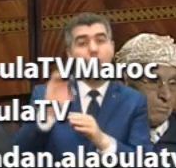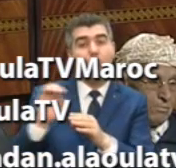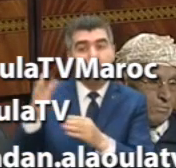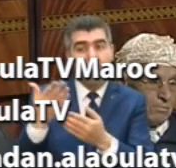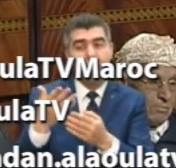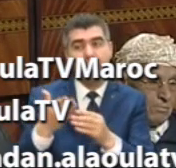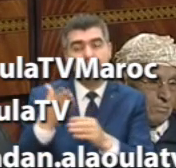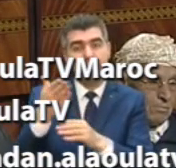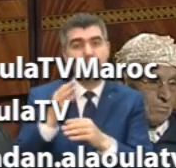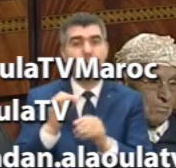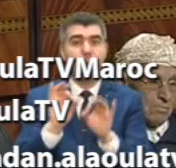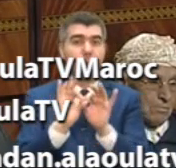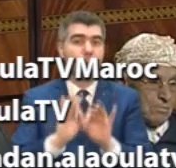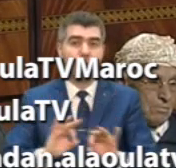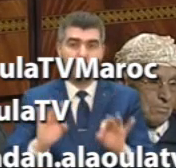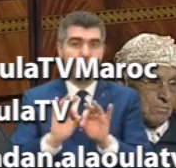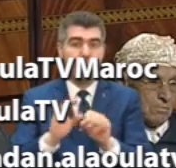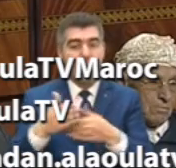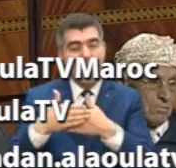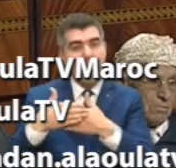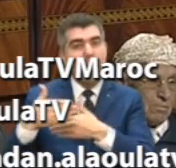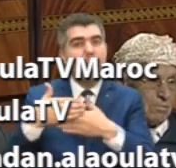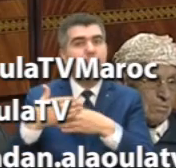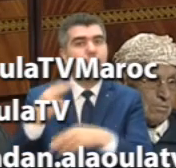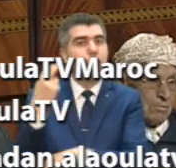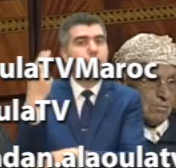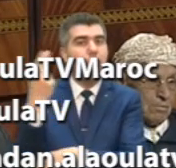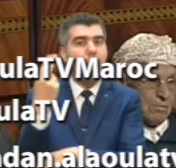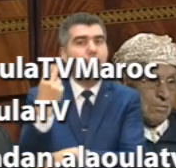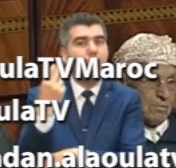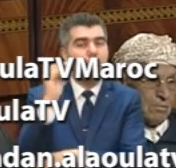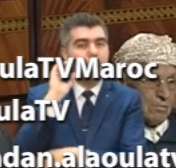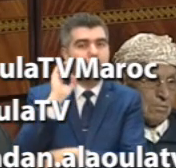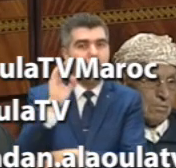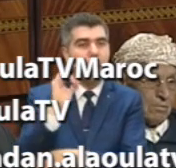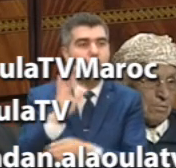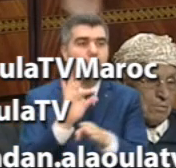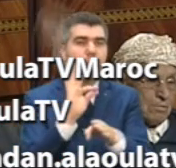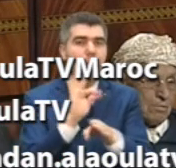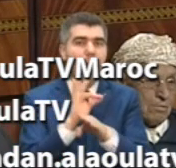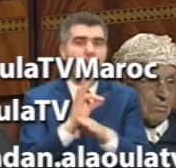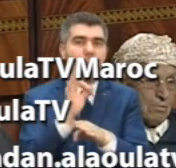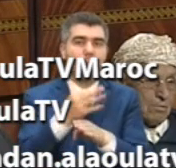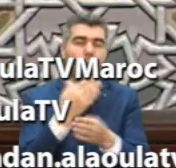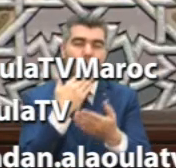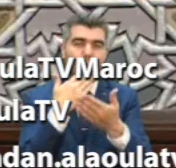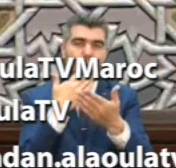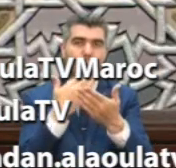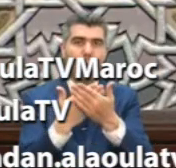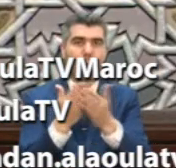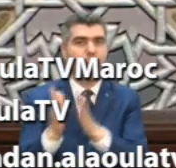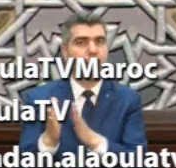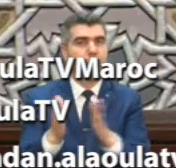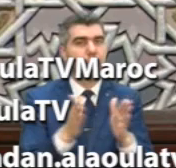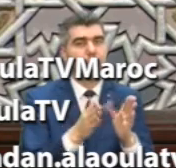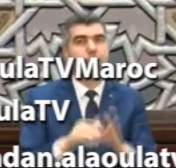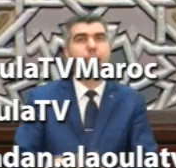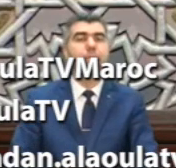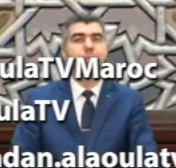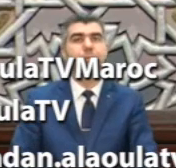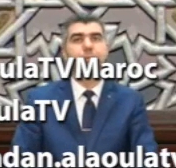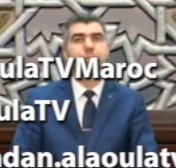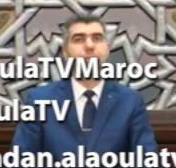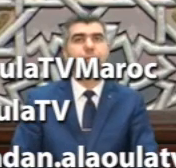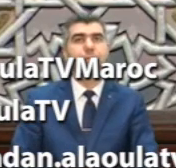نحن مطالبون اننا نقربوا لهم التعليم العالي، مطالبون اننا نقربوا لهم التعليم الجامعي. وشكرا. تفضل السيد